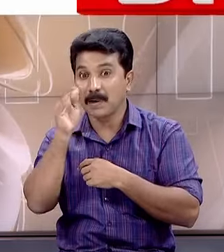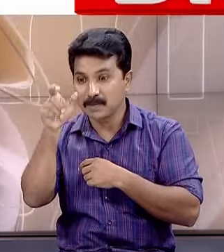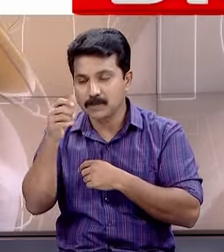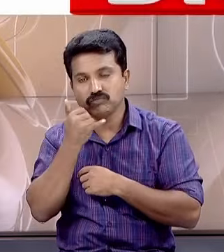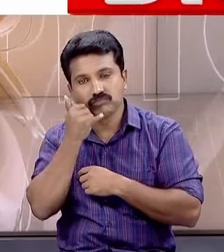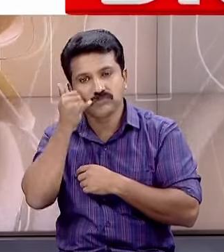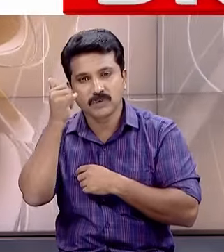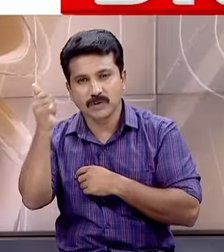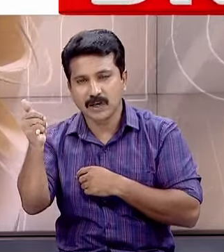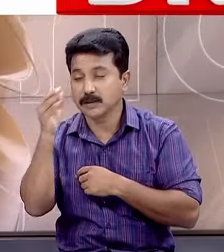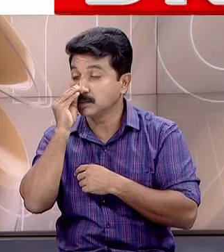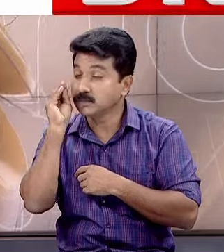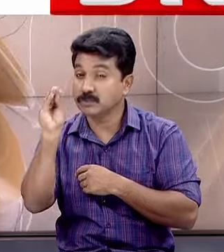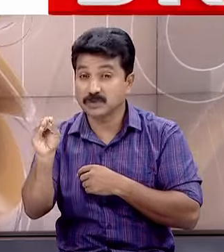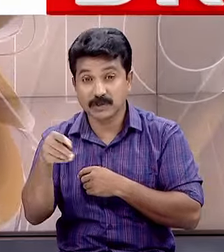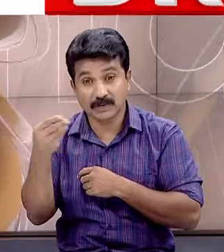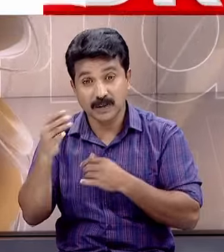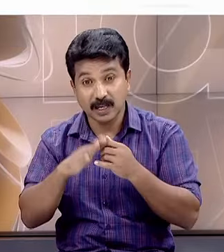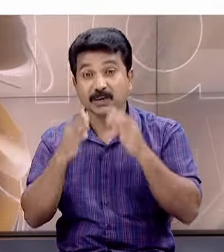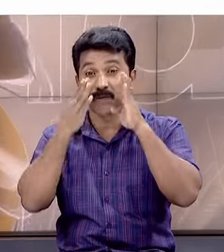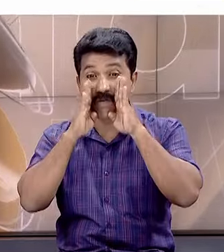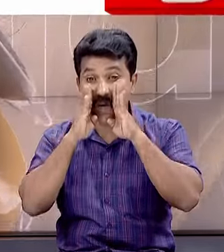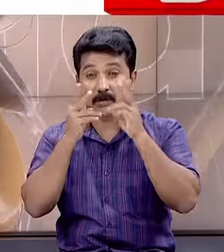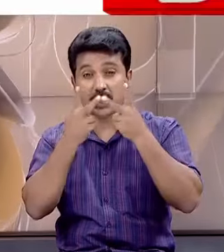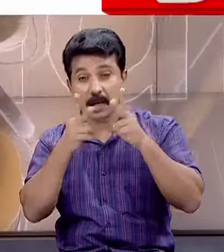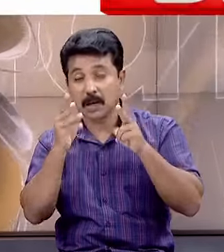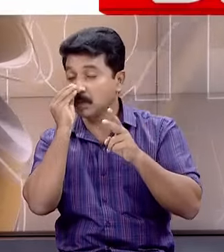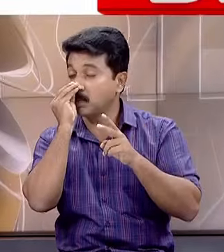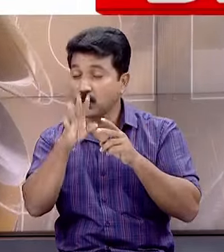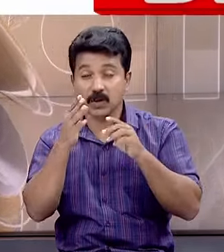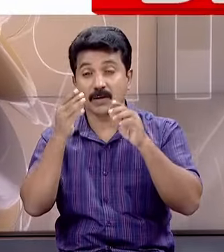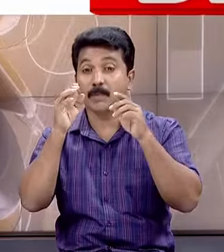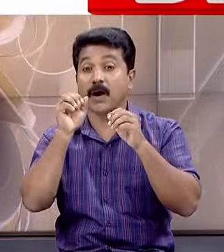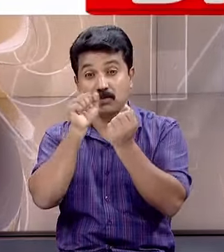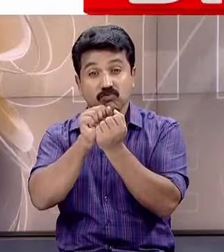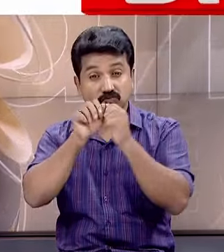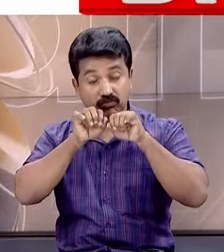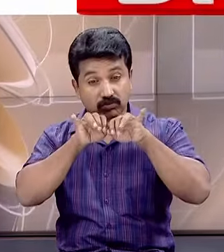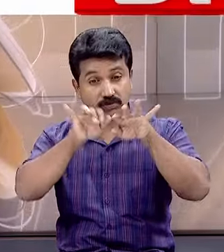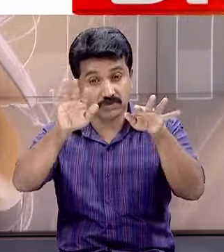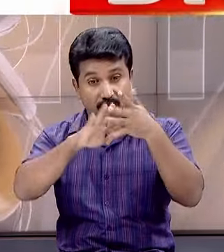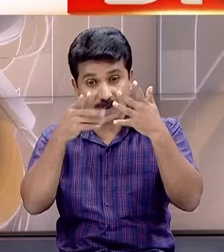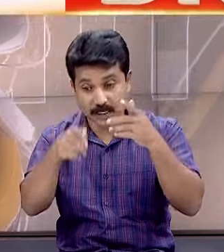അസഭ്യം പറയുകയും ഒപ്പം സമൂഹ മാധ്യമങ്ങളിൽ അപകീർത്തികരമായ പോസ്റ്റ് ഇടുകയും ചെയ്തു എന്നാണ് ഇയാൾക്കെതിരെയുള്ള കേസ്.